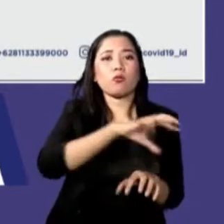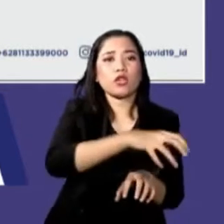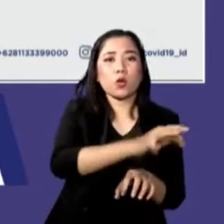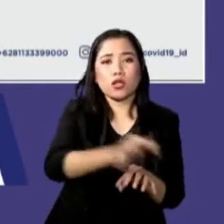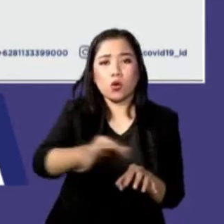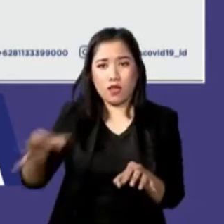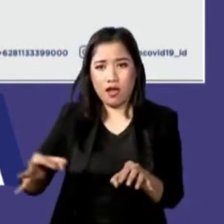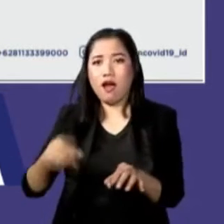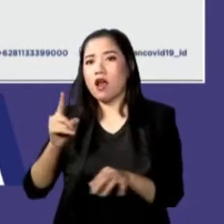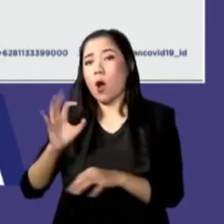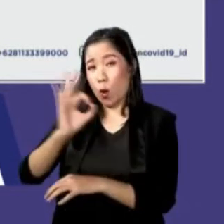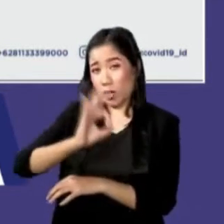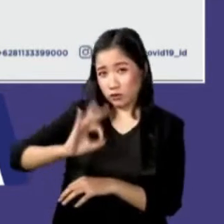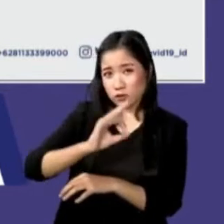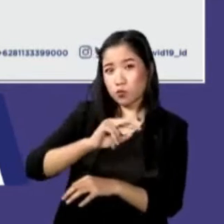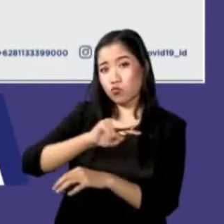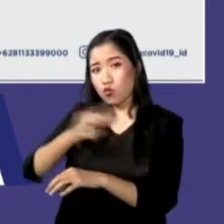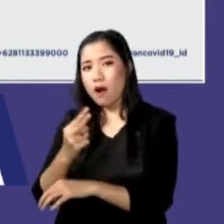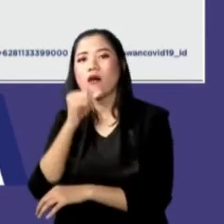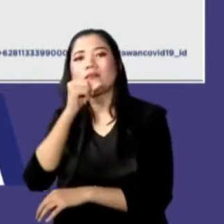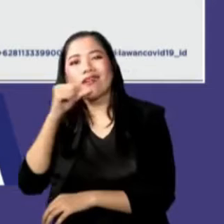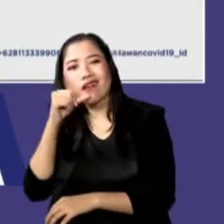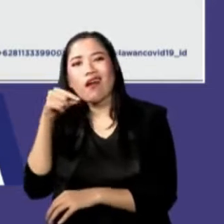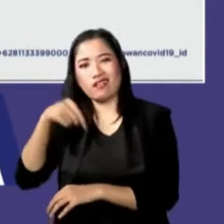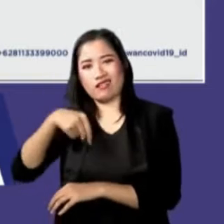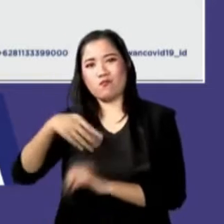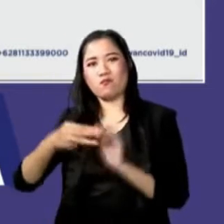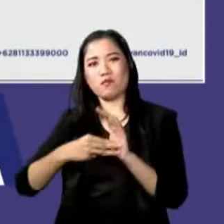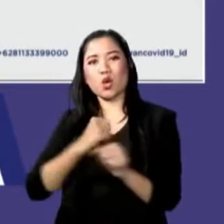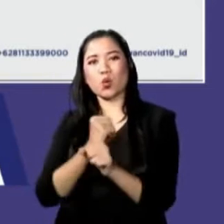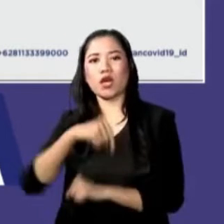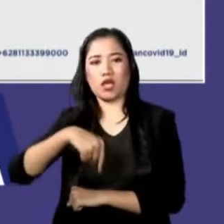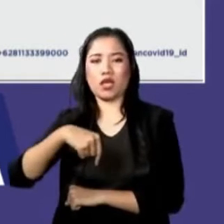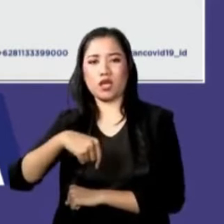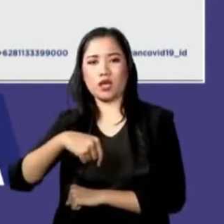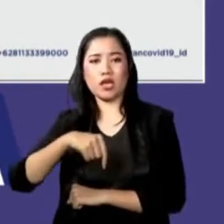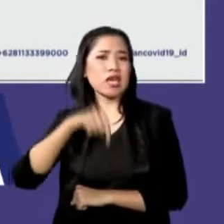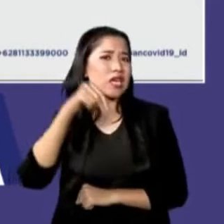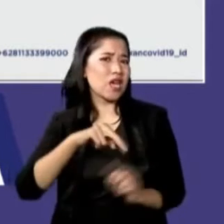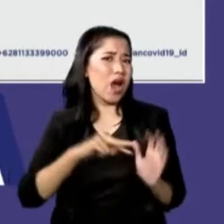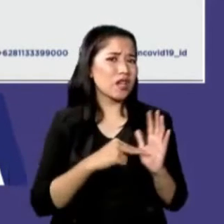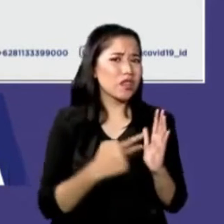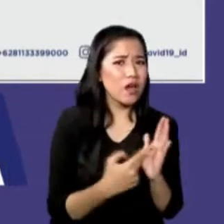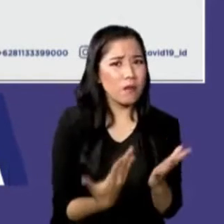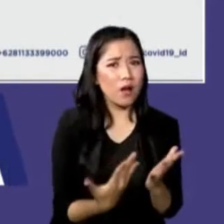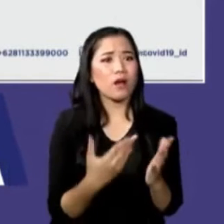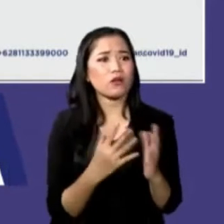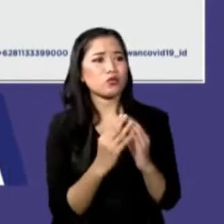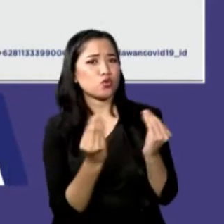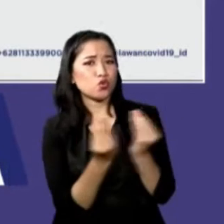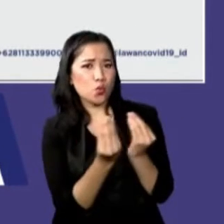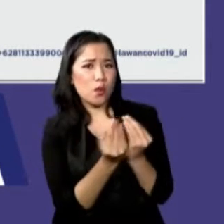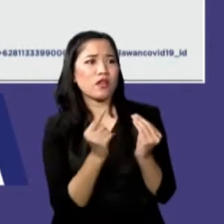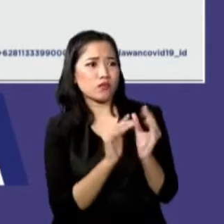berpindah dari zona oranye ke zona merah pada minggu ini. Hal ini adalah perkembangan yang tentunya bukan seperti yang